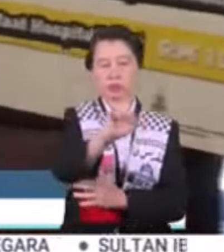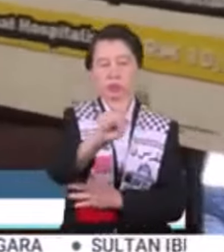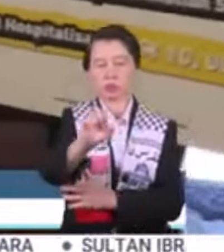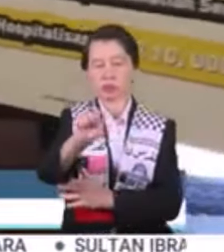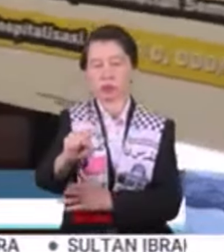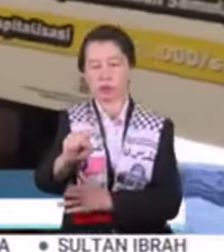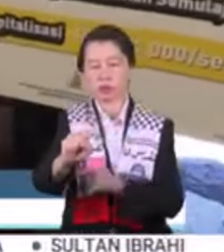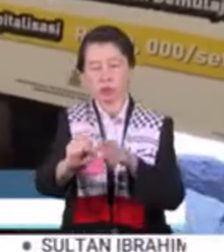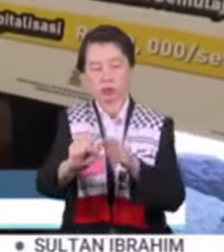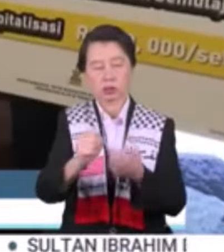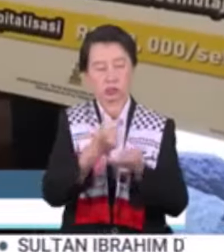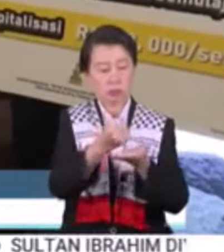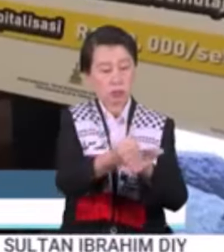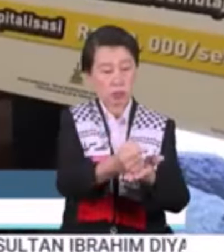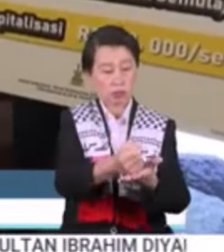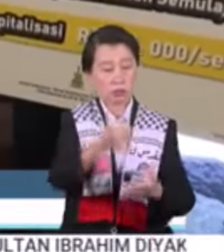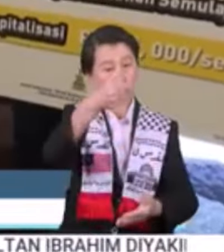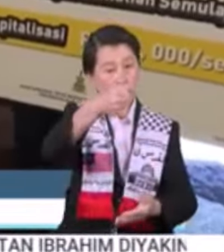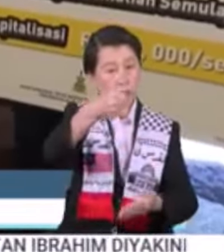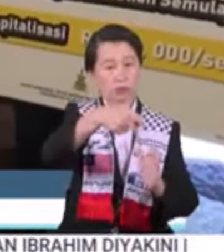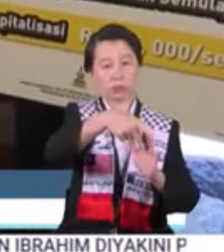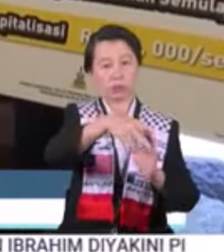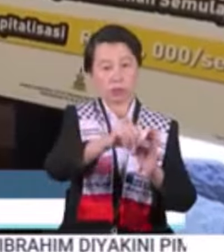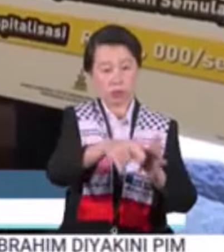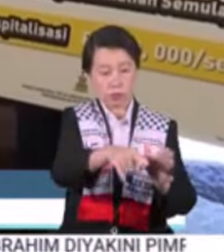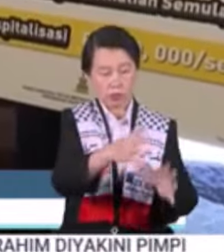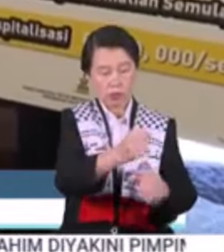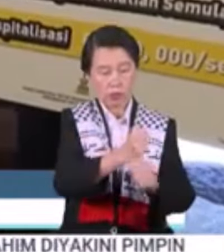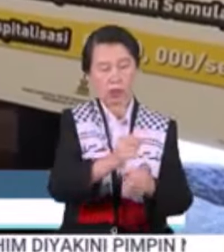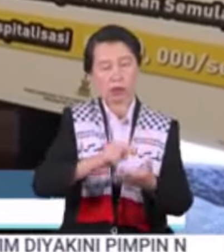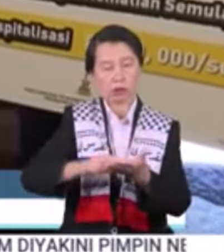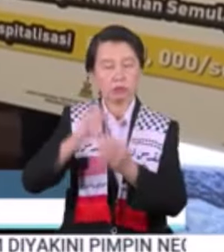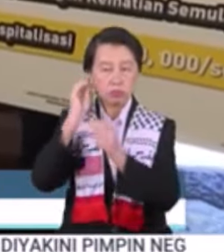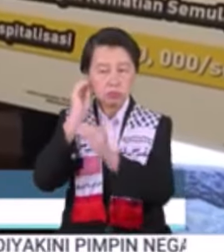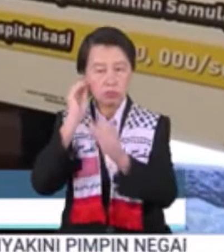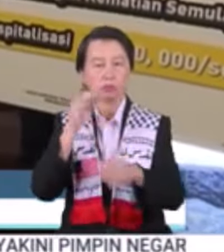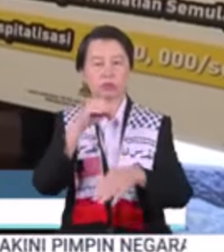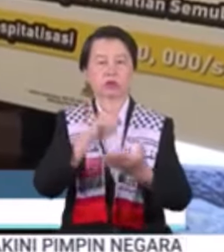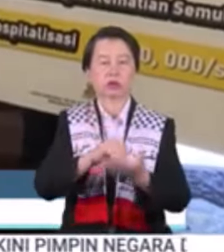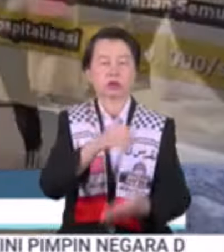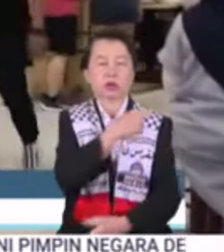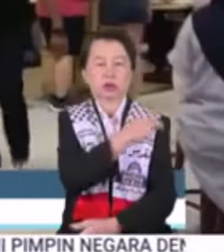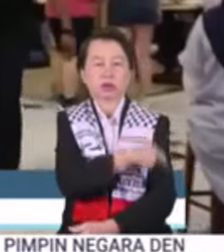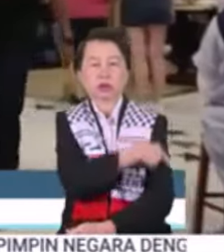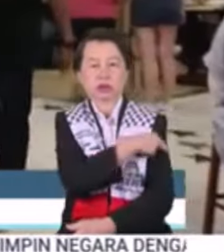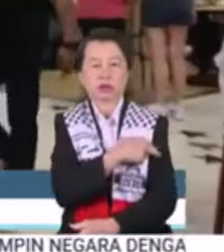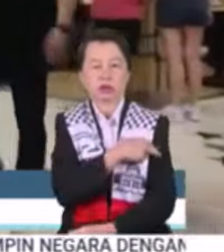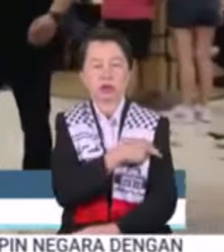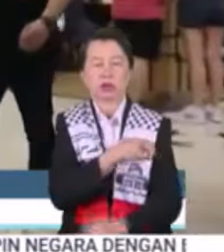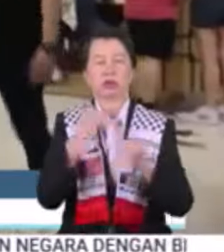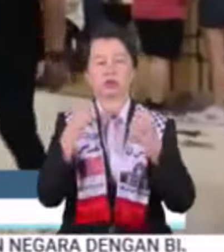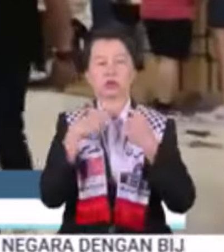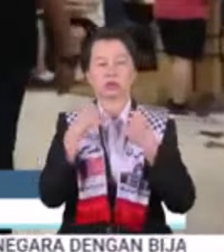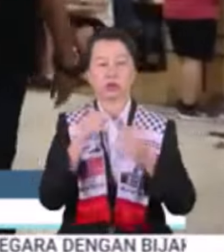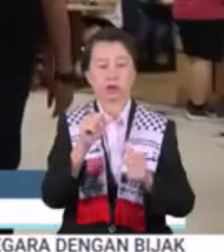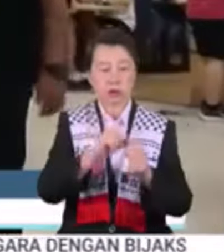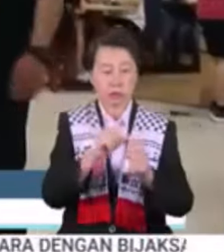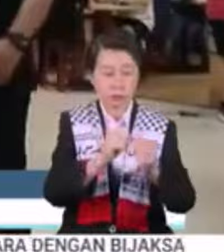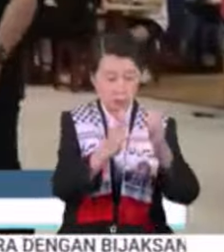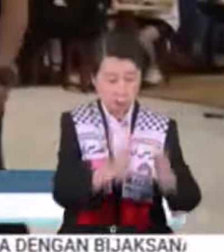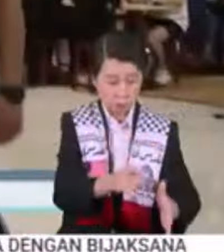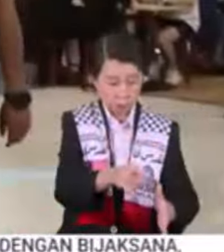ISS yang membantu pemegang polisi mendapat rawatan segera di klinik swasta. Setiap pemegang